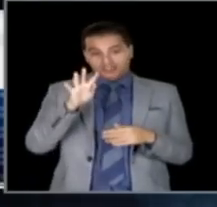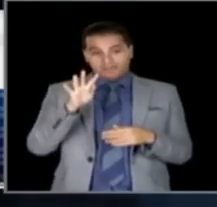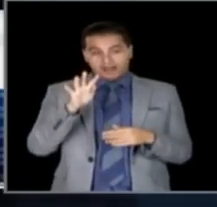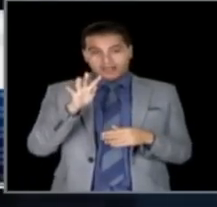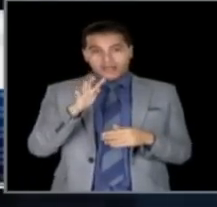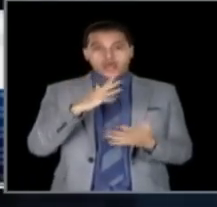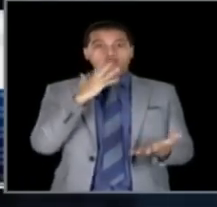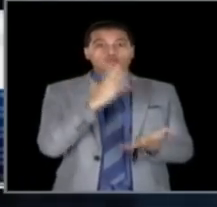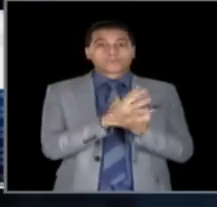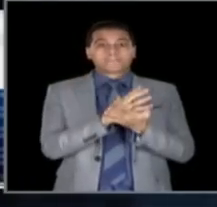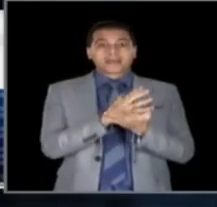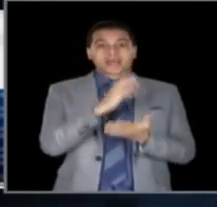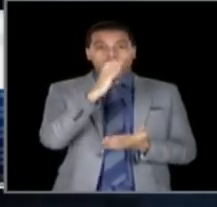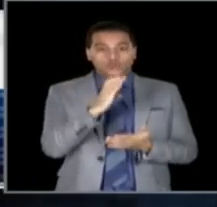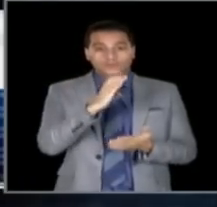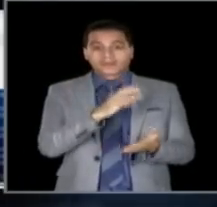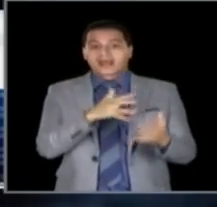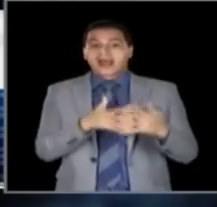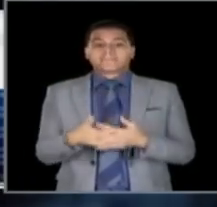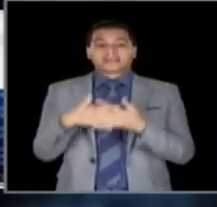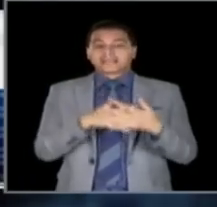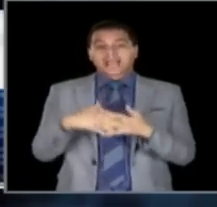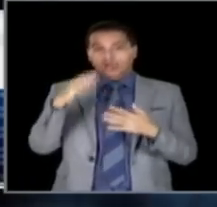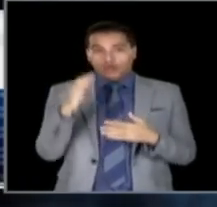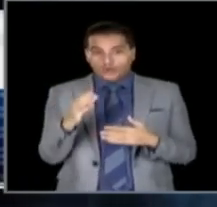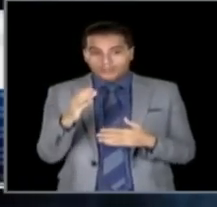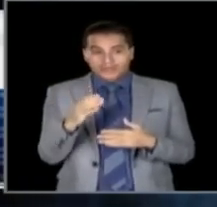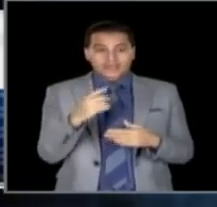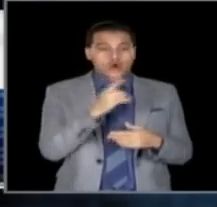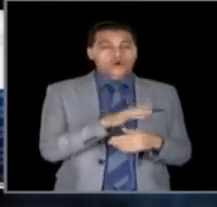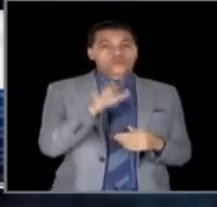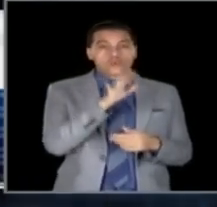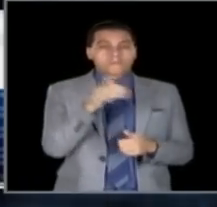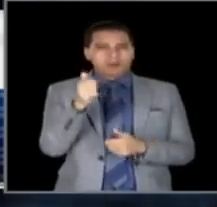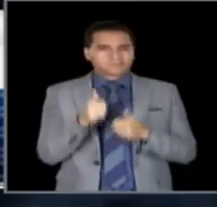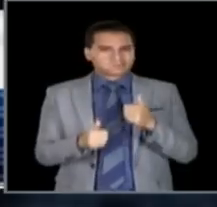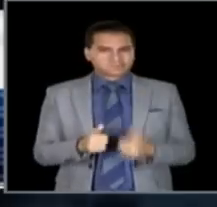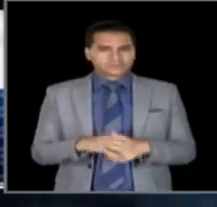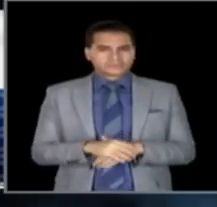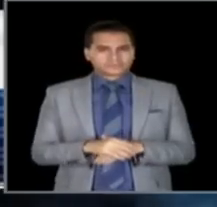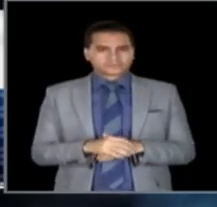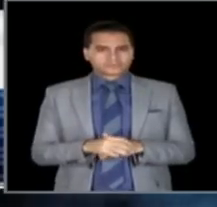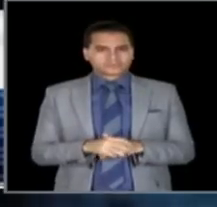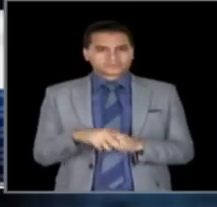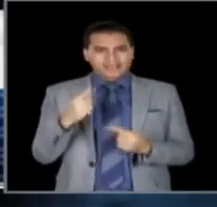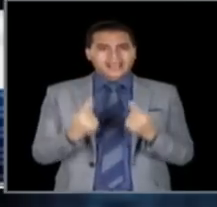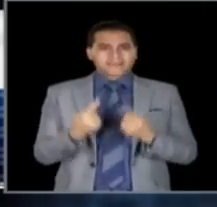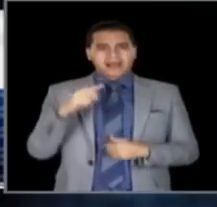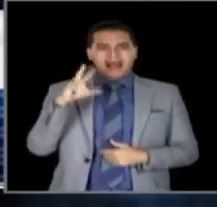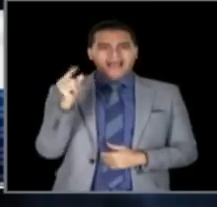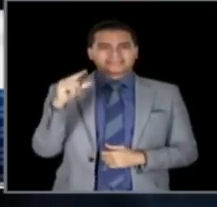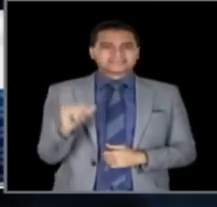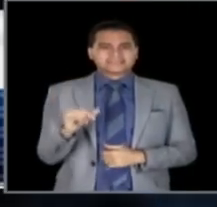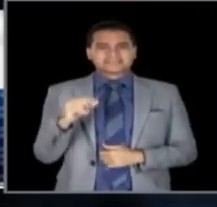أمريكا الشمالية، القطبية الجنوبية، أمريكا الجنوبية، أوروبا، في غابات الأنديز.